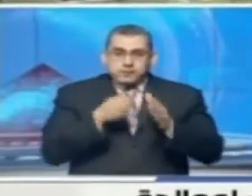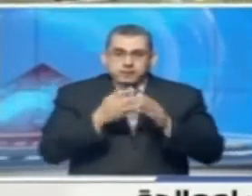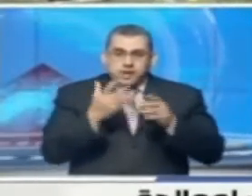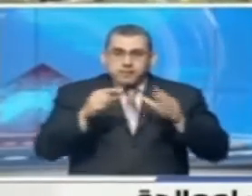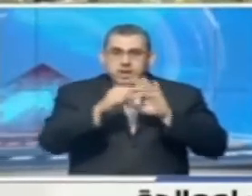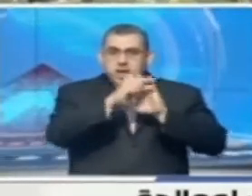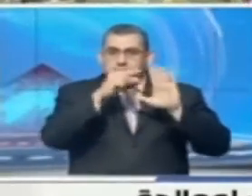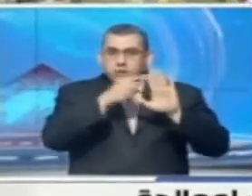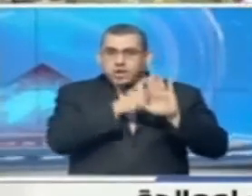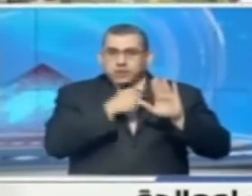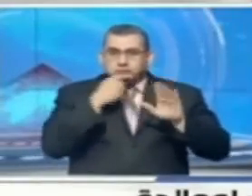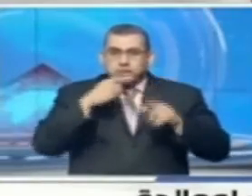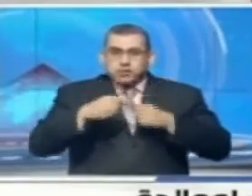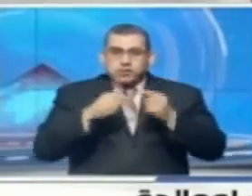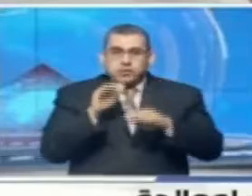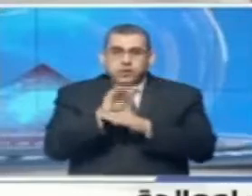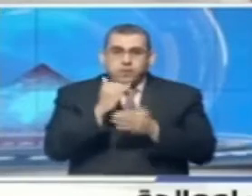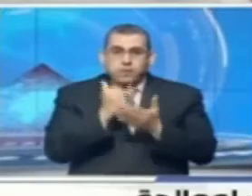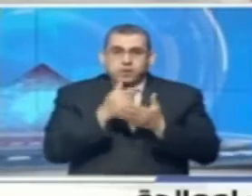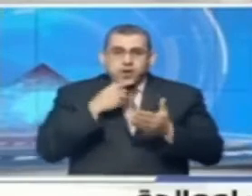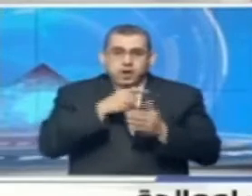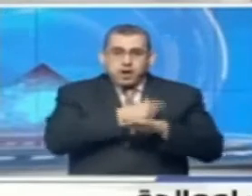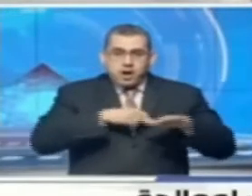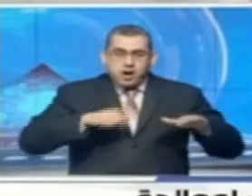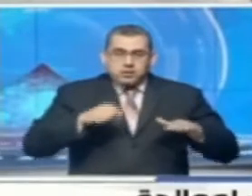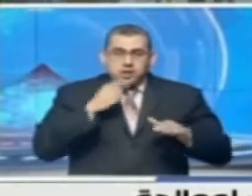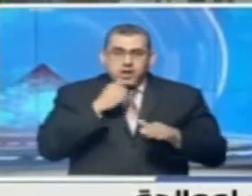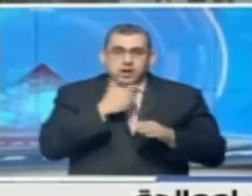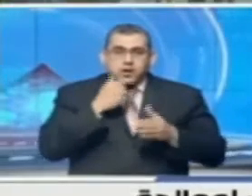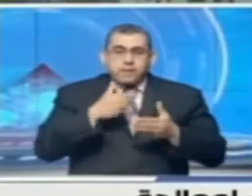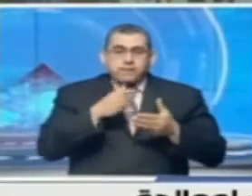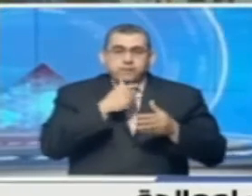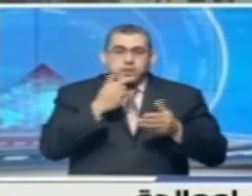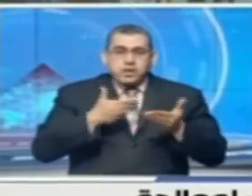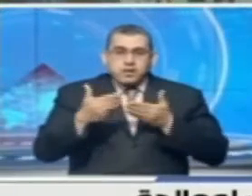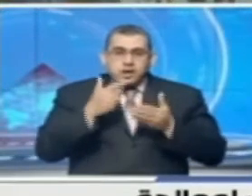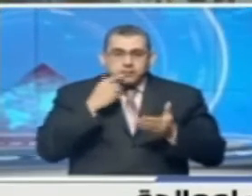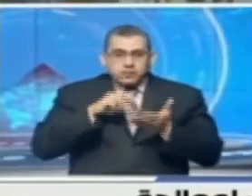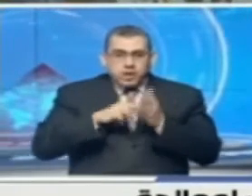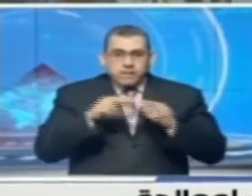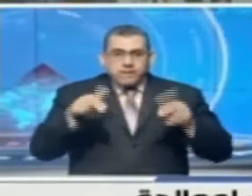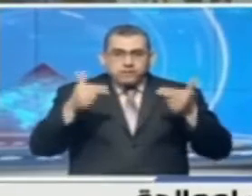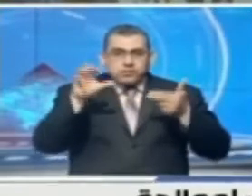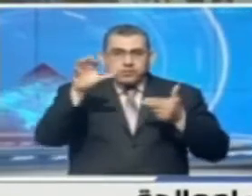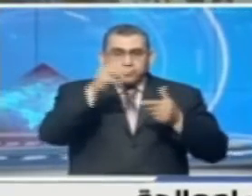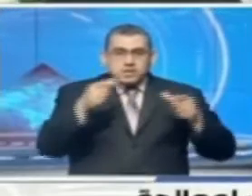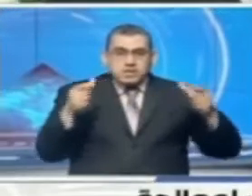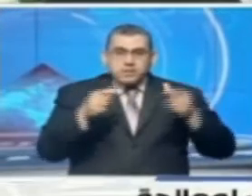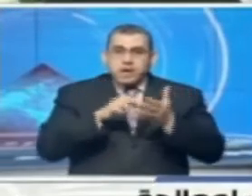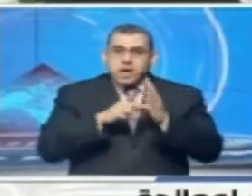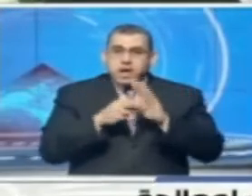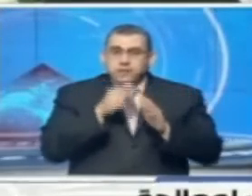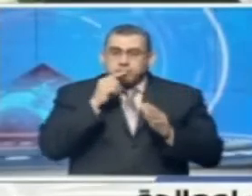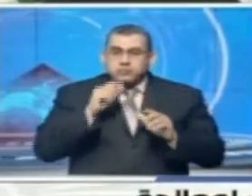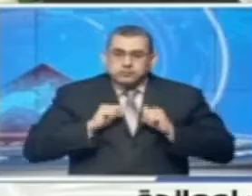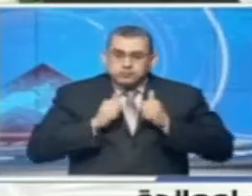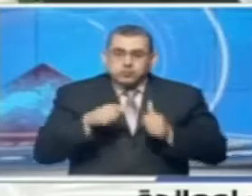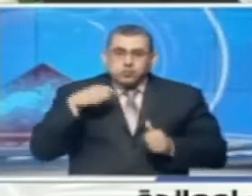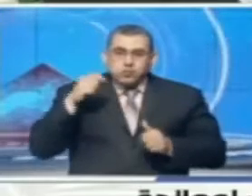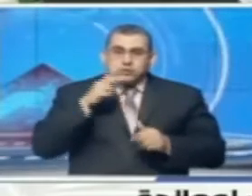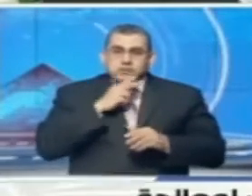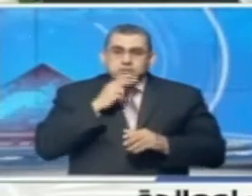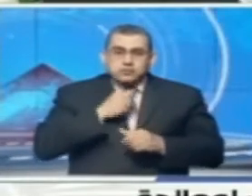عنوان دور القضاء الإداري في حماية البيئة عبر تقنية الفيديو كونفرنس في حضور وزيرة